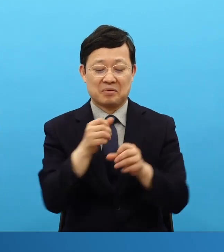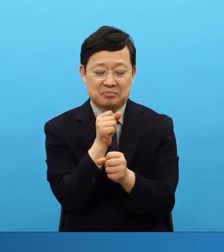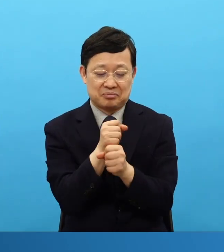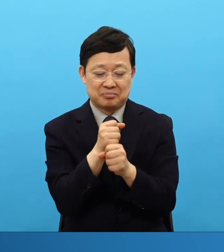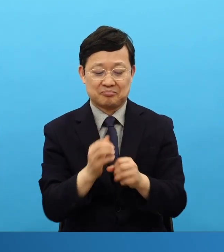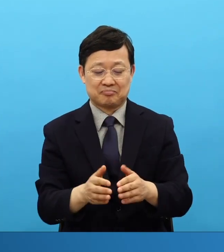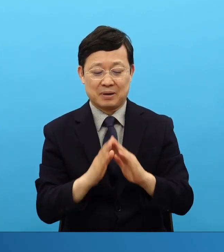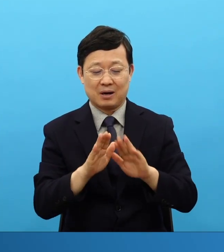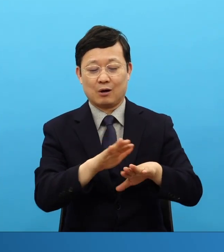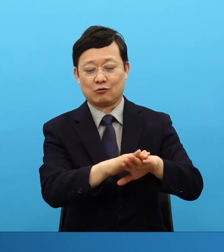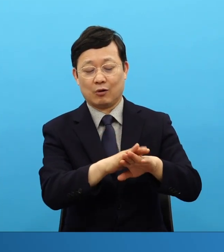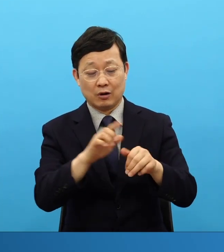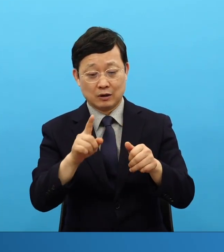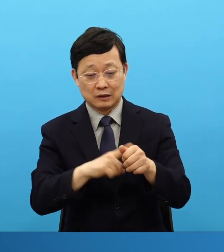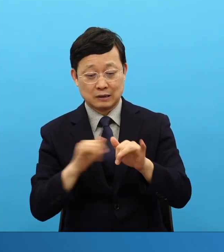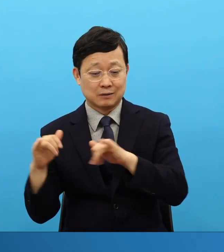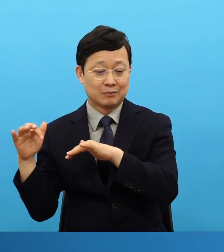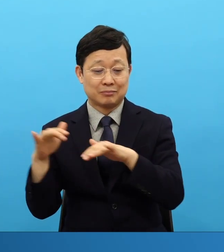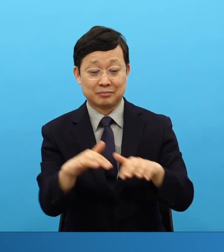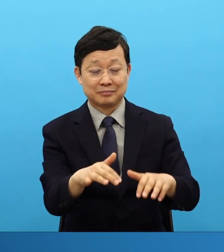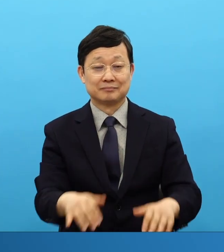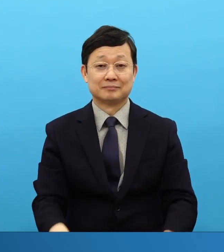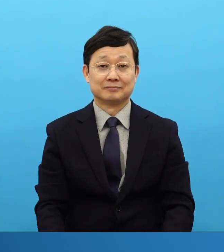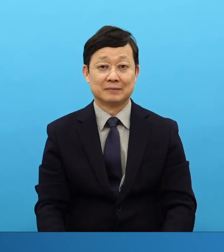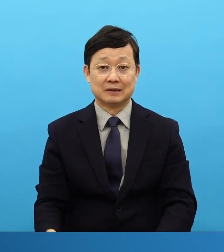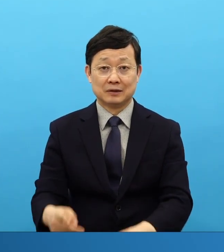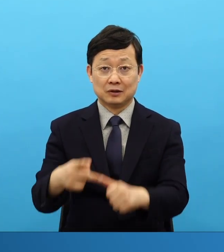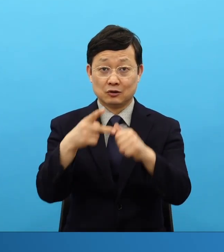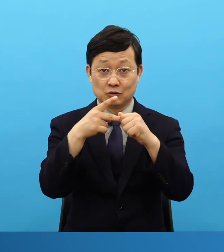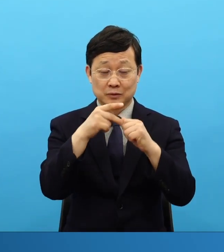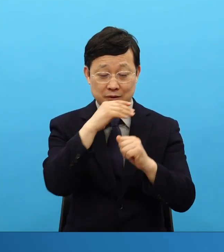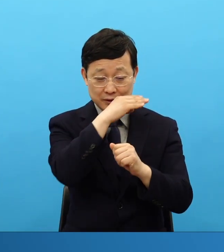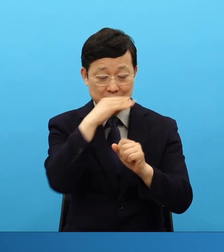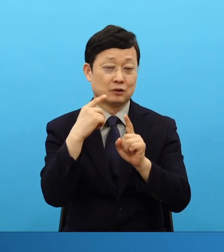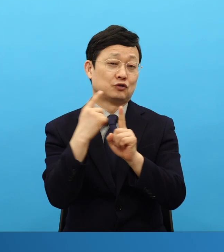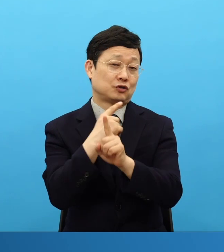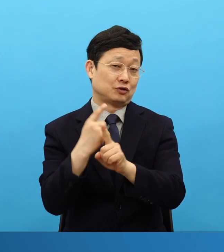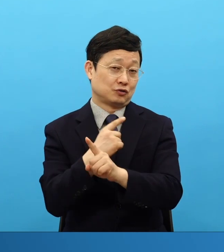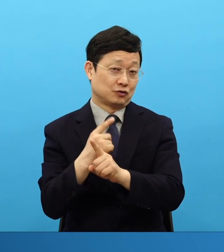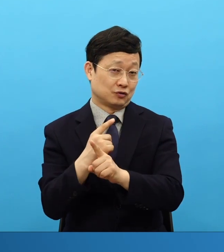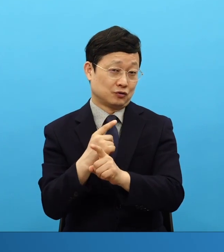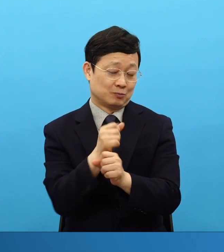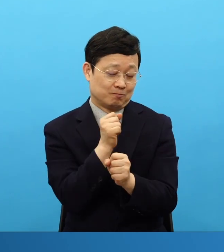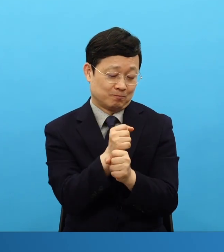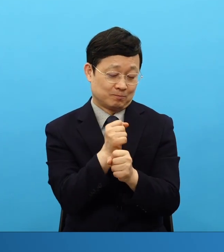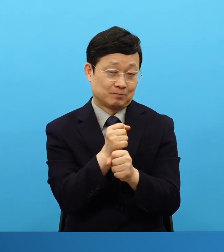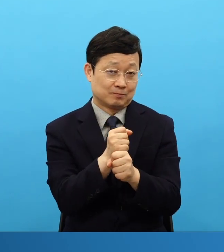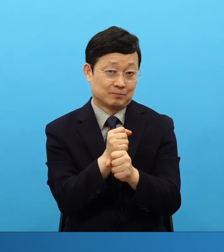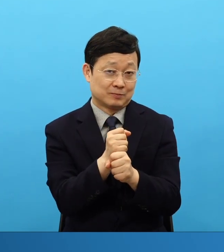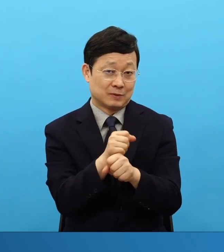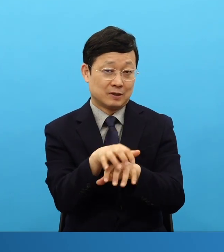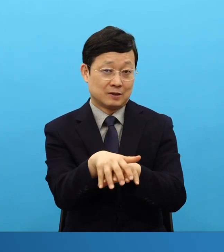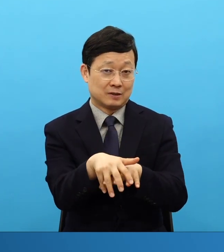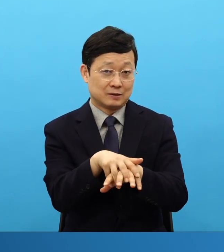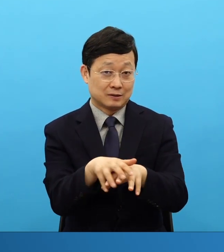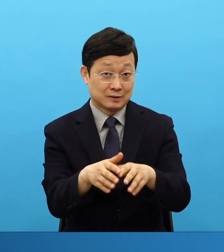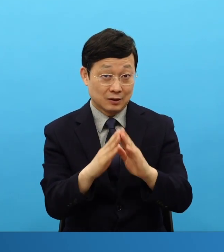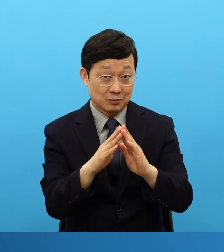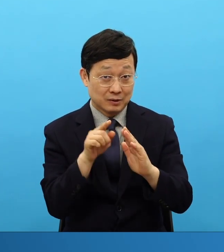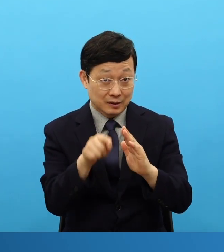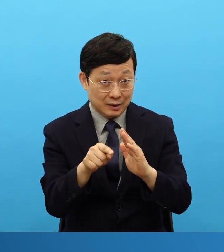call the platform. 왔으면 치유되게 만드세요. And then if they have come, allow them to be healed. 그걸